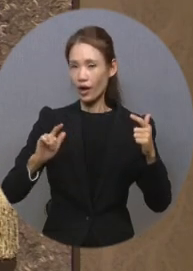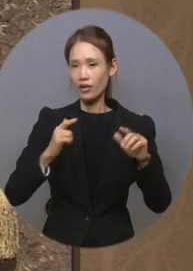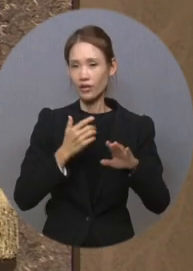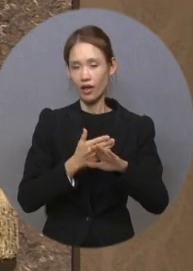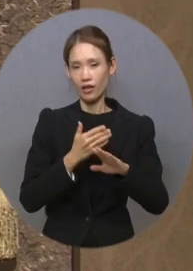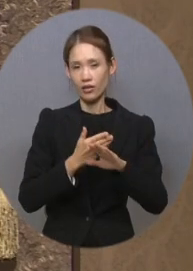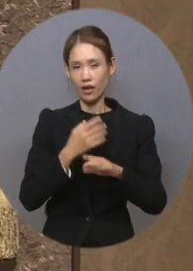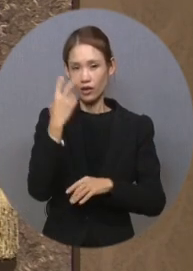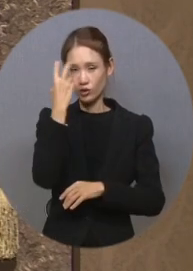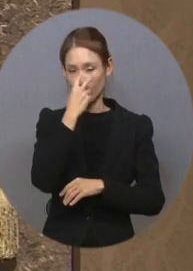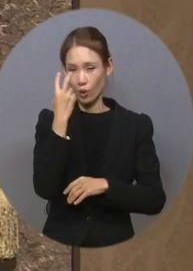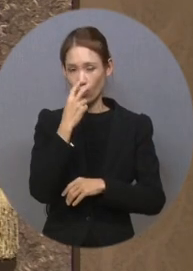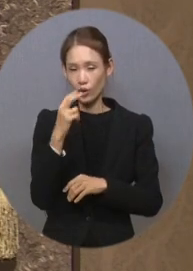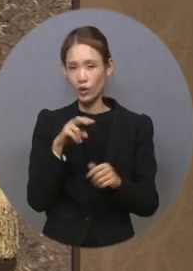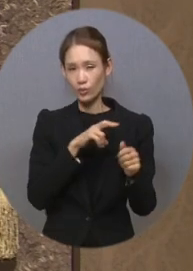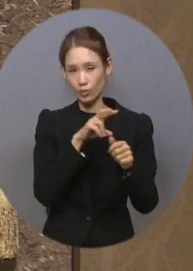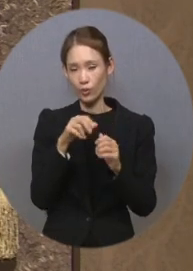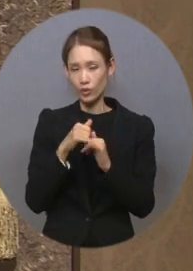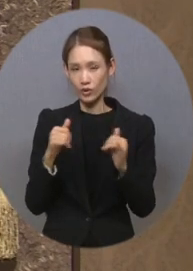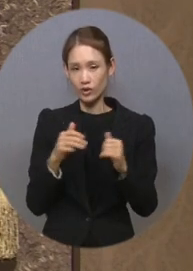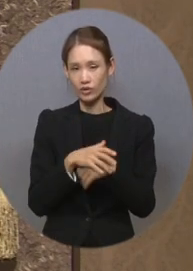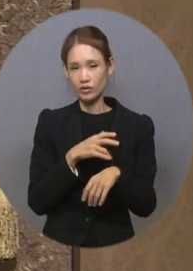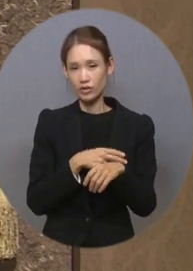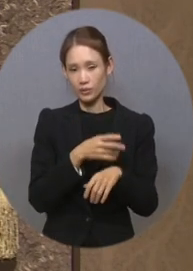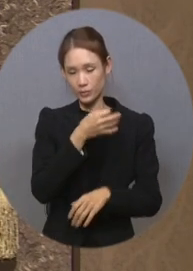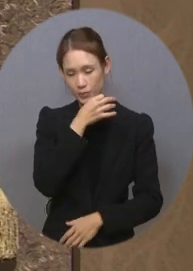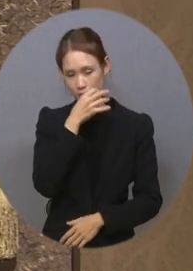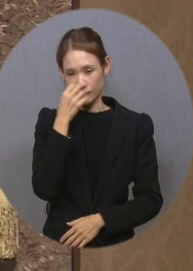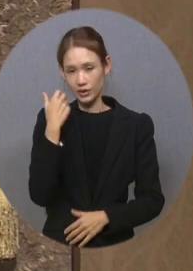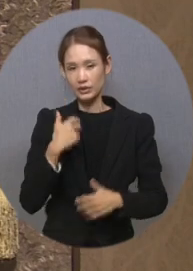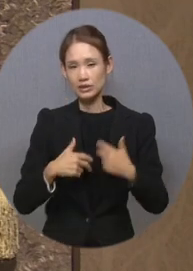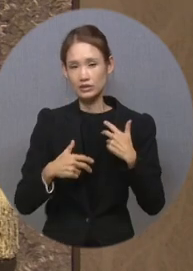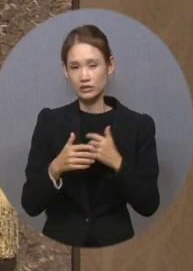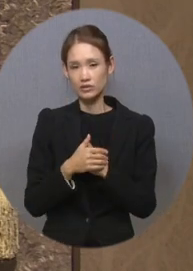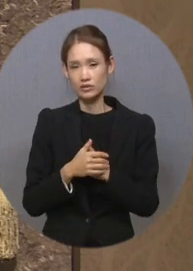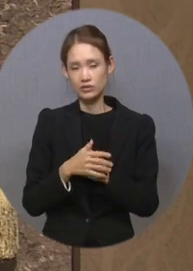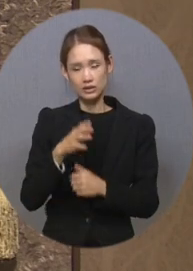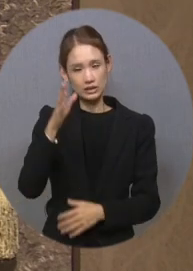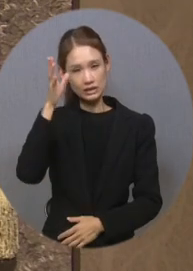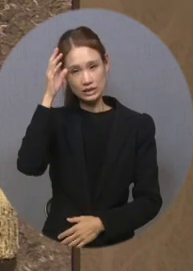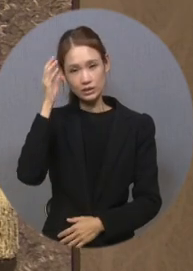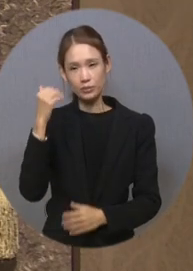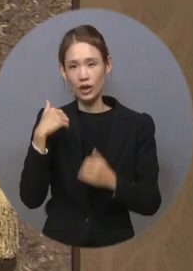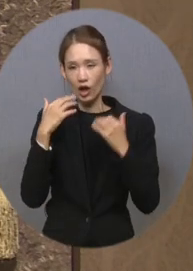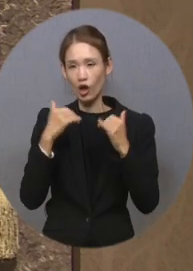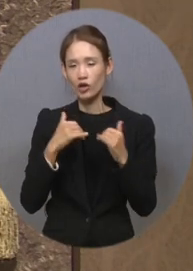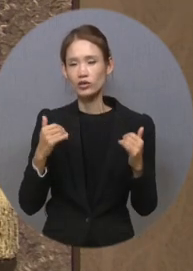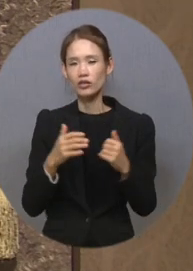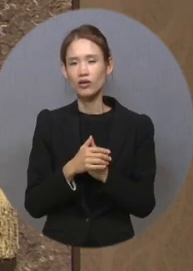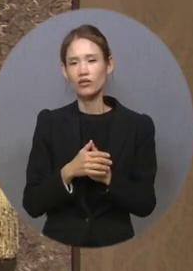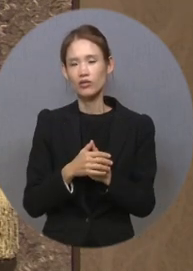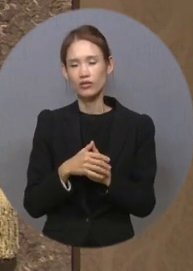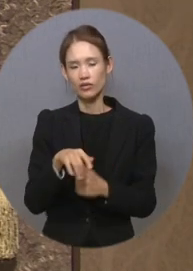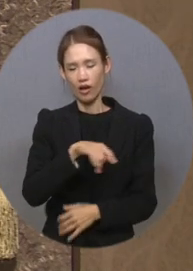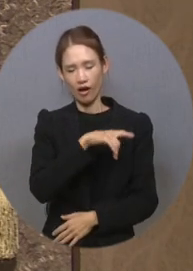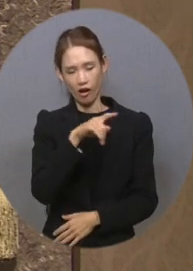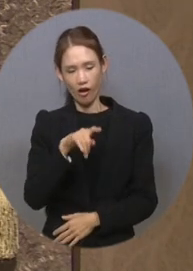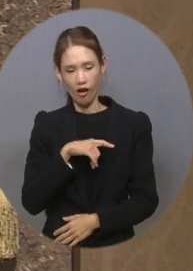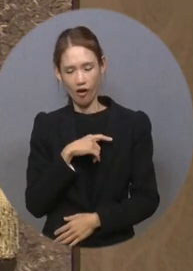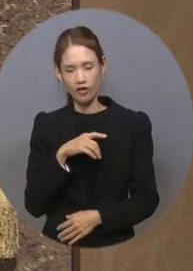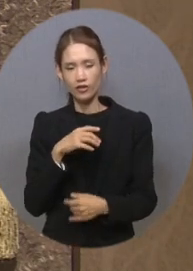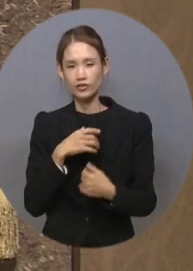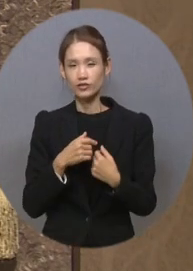요양보호사 선생님들이 아주 명랑하게 즐겁게 하면은 거기 계신 우리 치매 어르신들 거기 묻어납니다. 네. 그래서